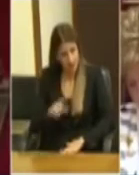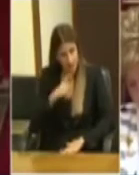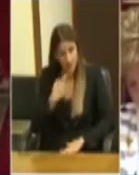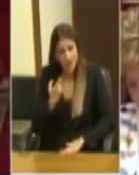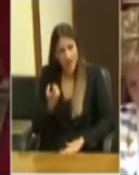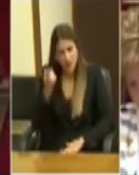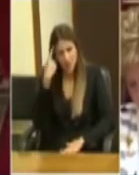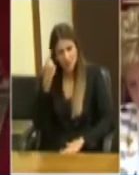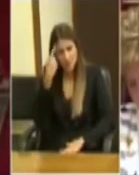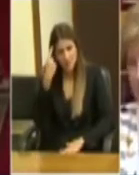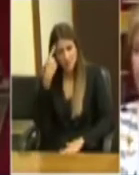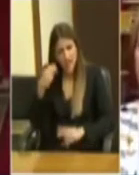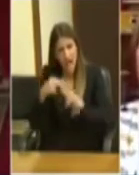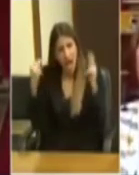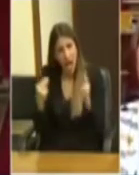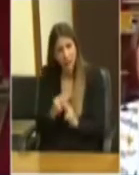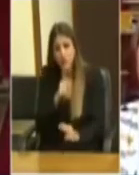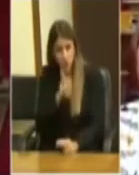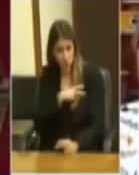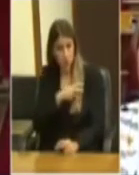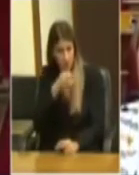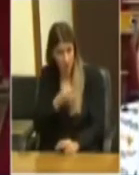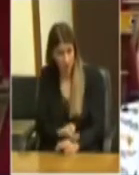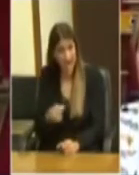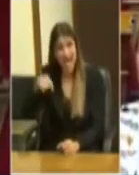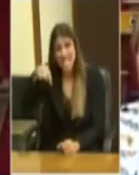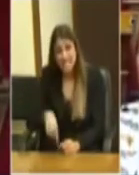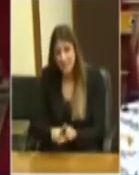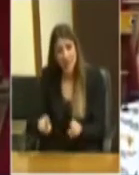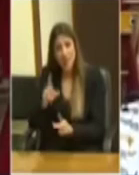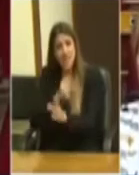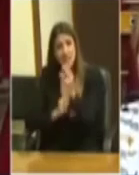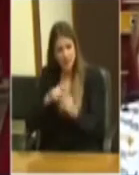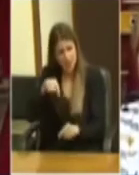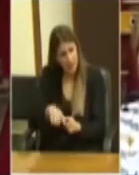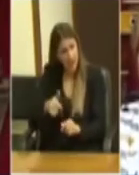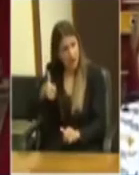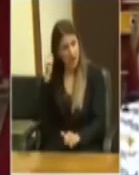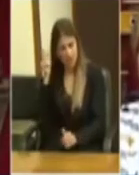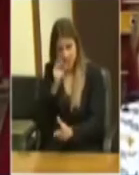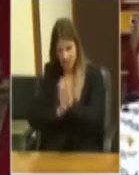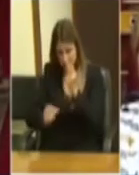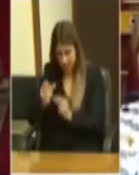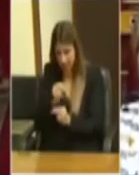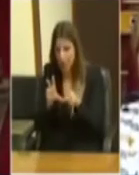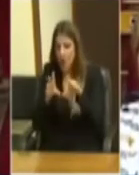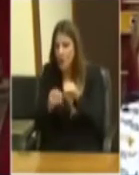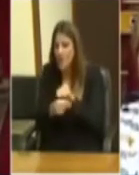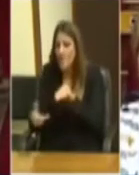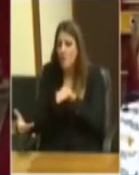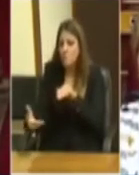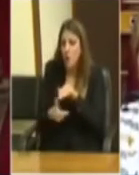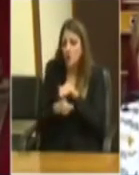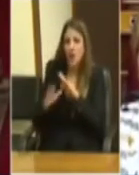του επιβεβαίωσε αυτό που είχα πει, ότι σήμερα δεν συζητάμε και χθες, δεν συζητάμε όσον αφορά για την πρόταση